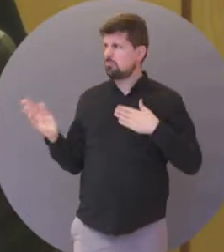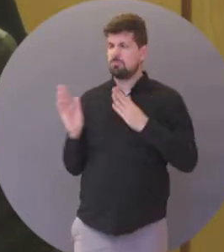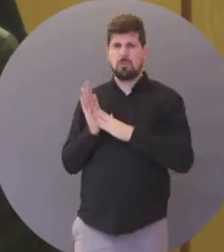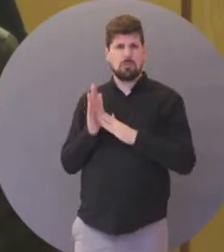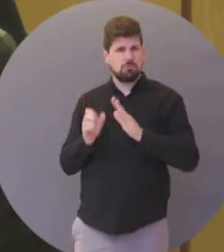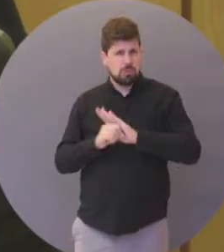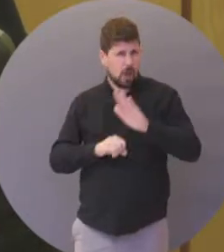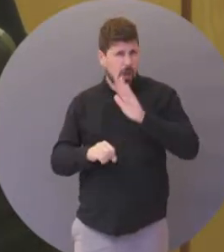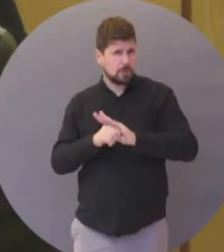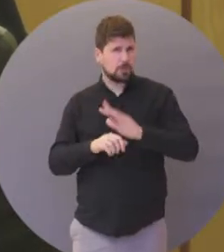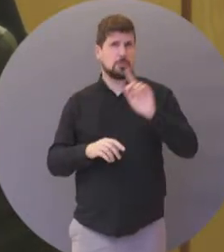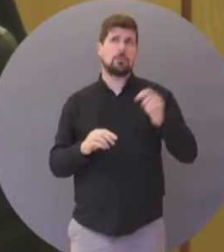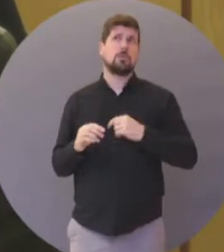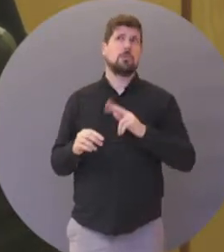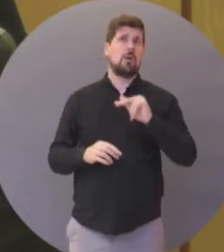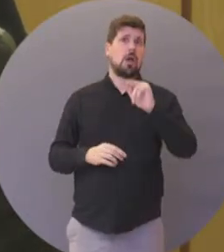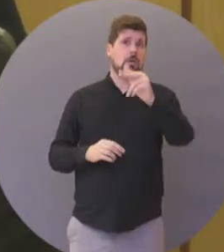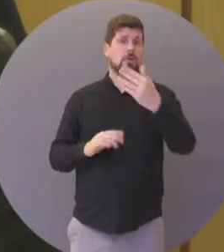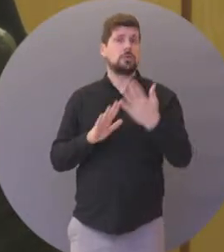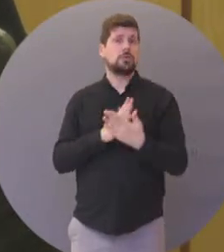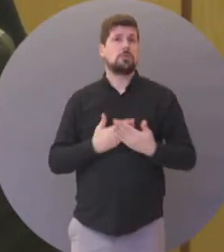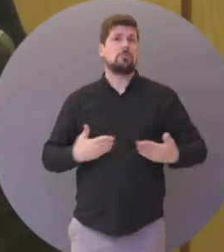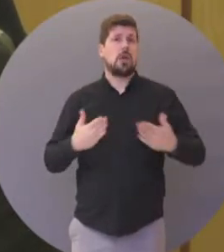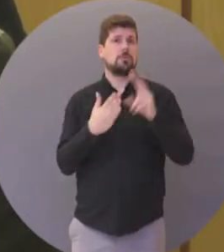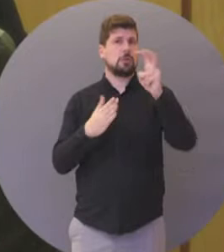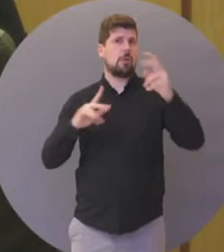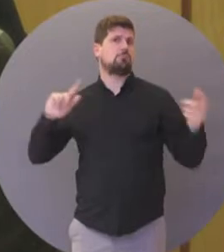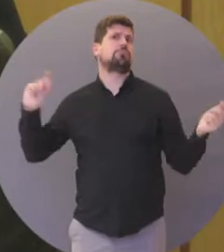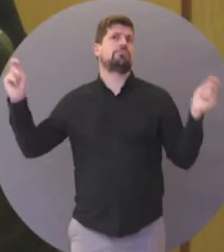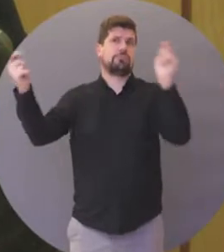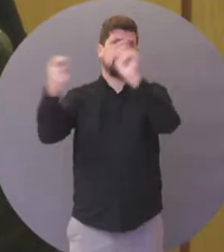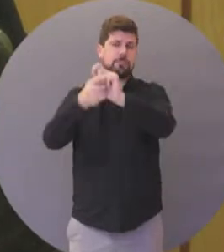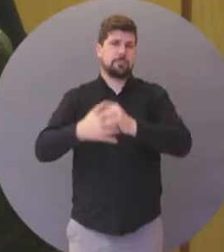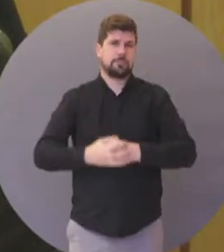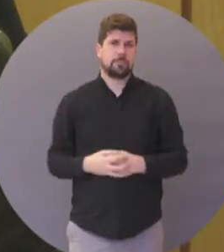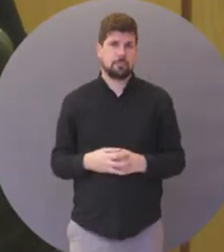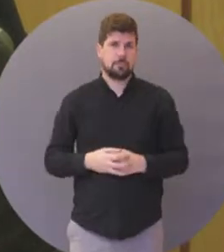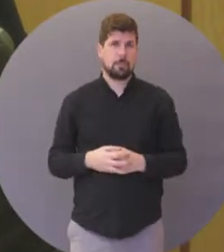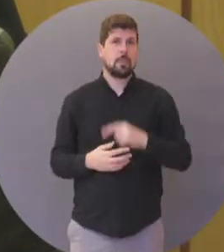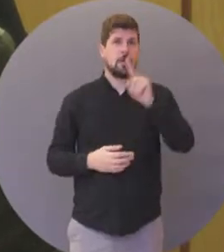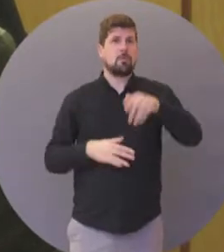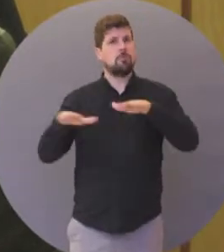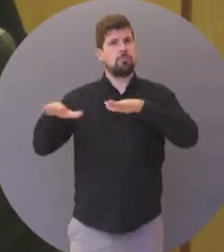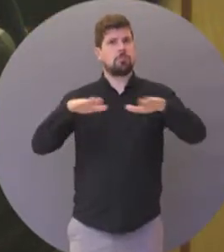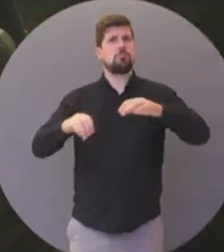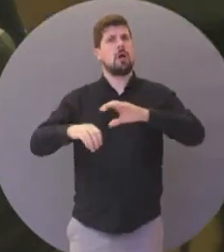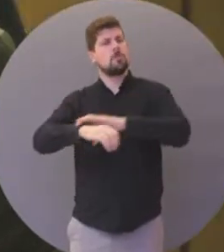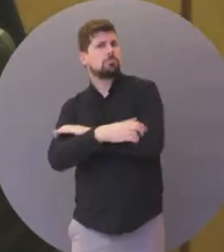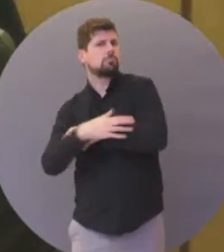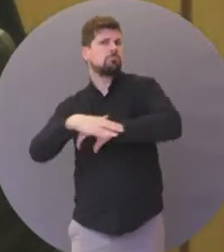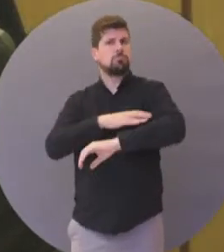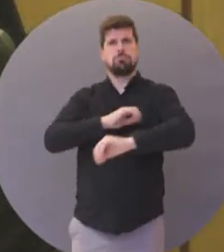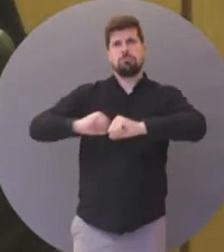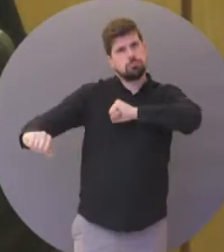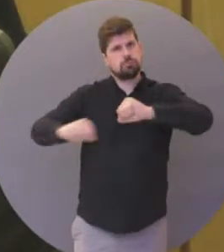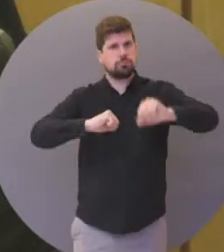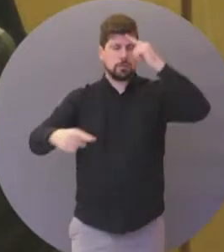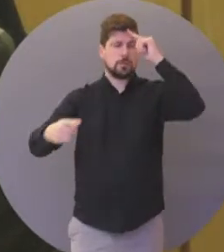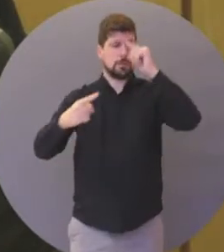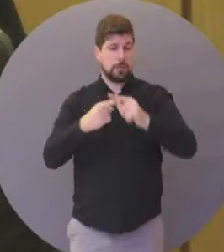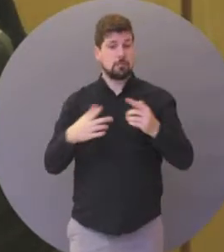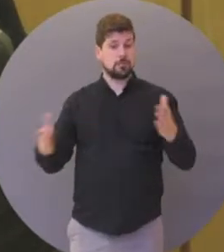climatiques alors il y aurait vraiment besoin d'un plan Marshall de soutien dans ce secteur de la rénovation